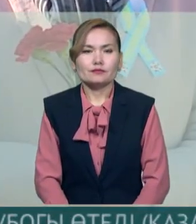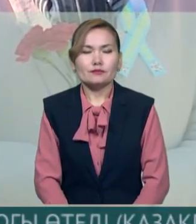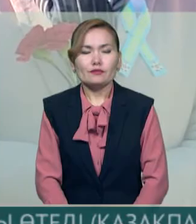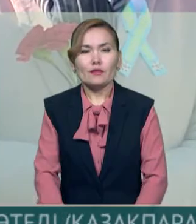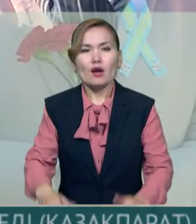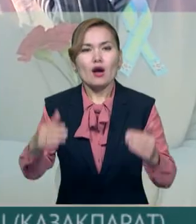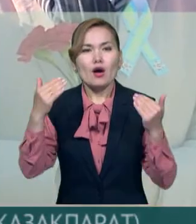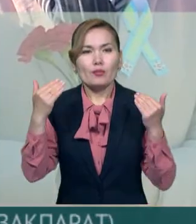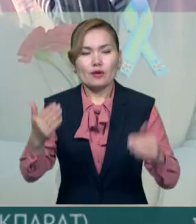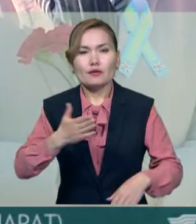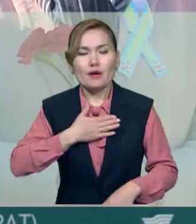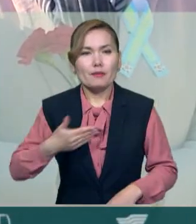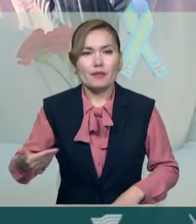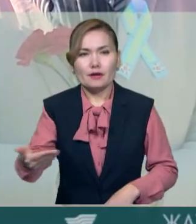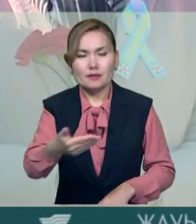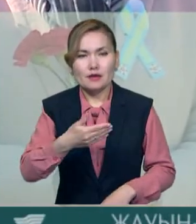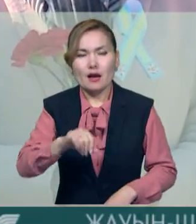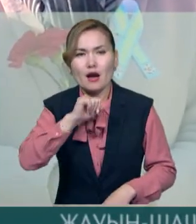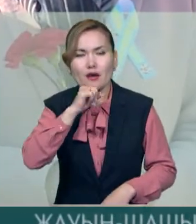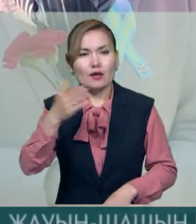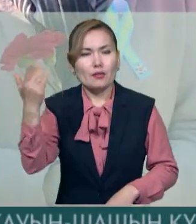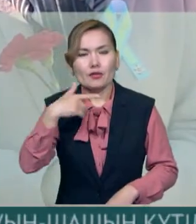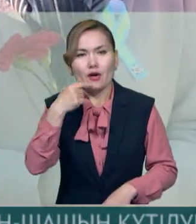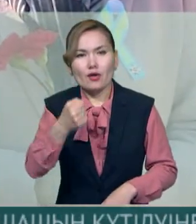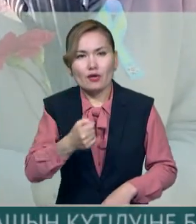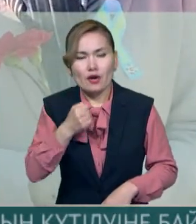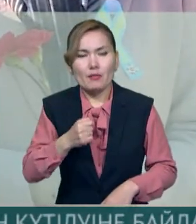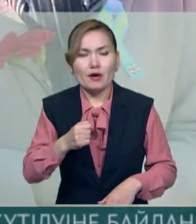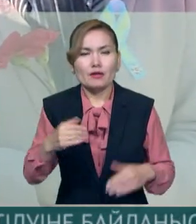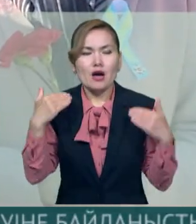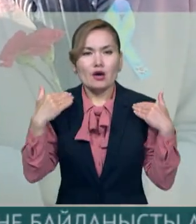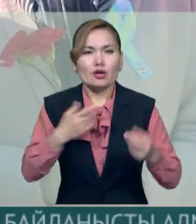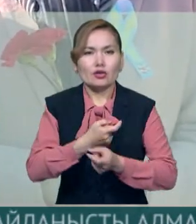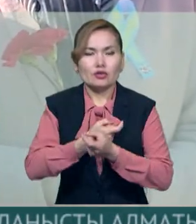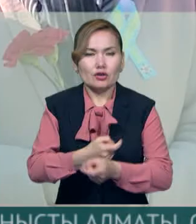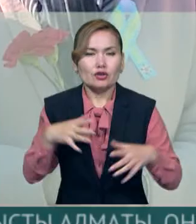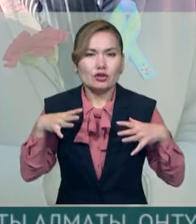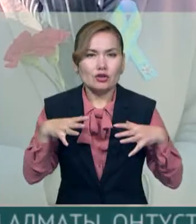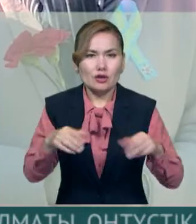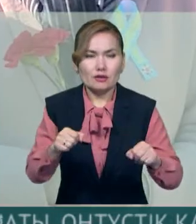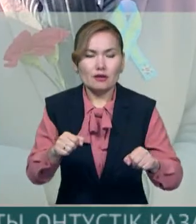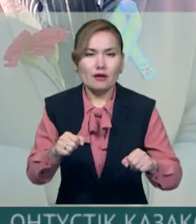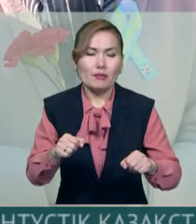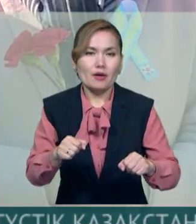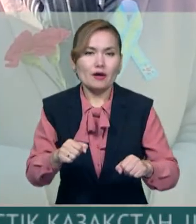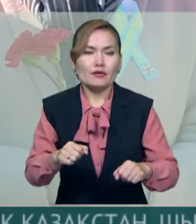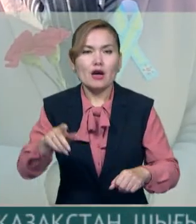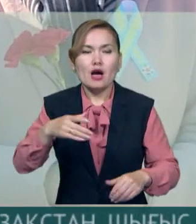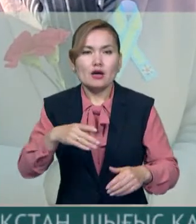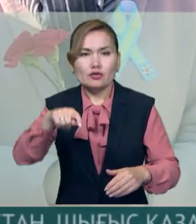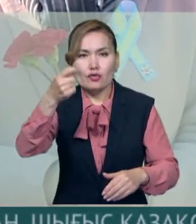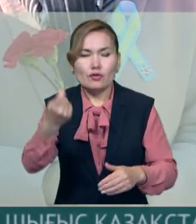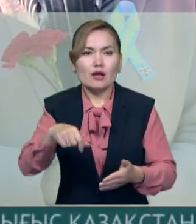Бүгін біз сол біздің ата-бабаларымыздың жасаған ерлігін, олардың бізге берген бейбіт өмірін сақтау